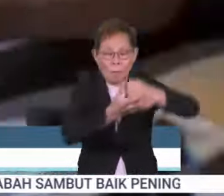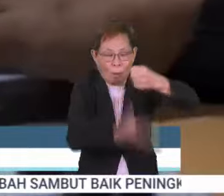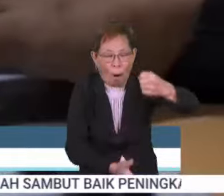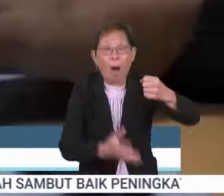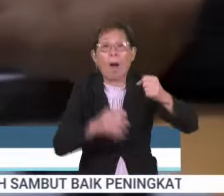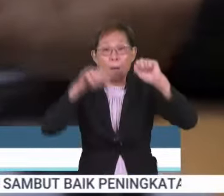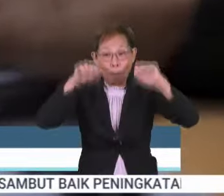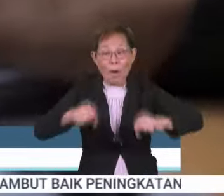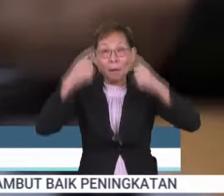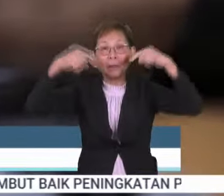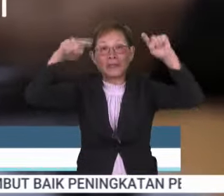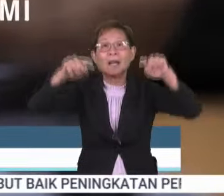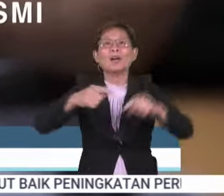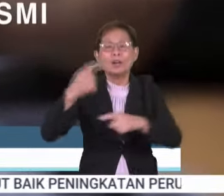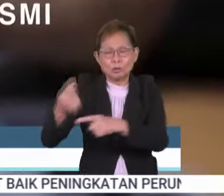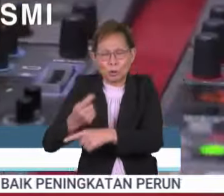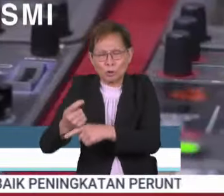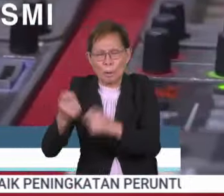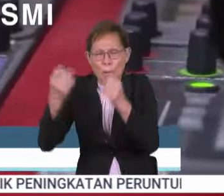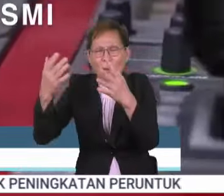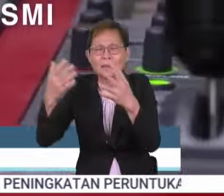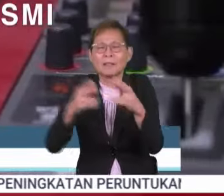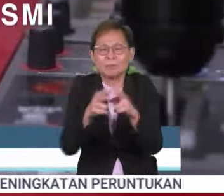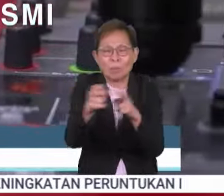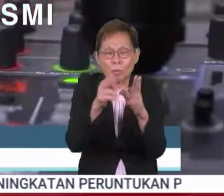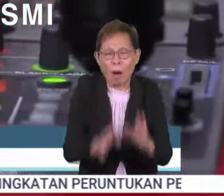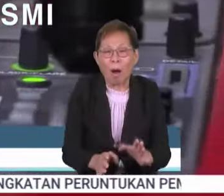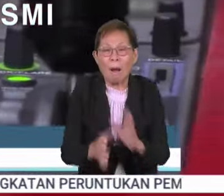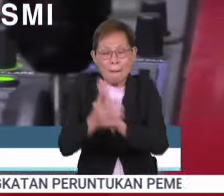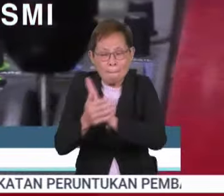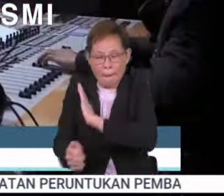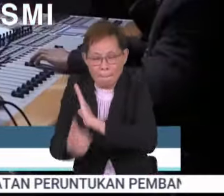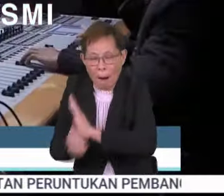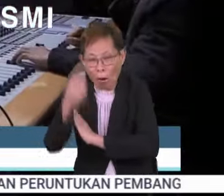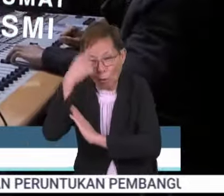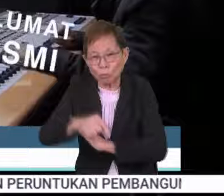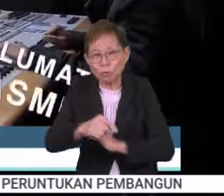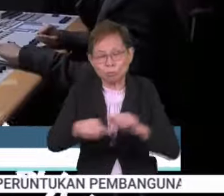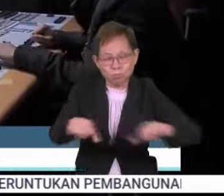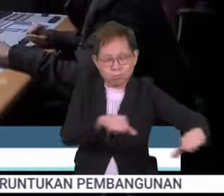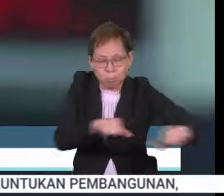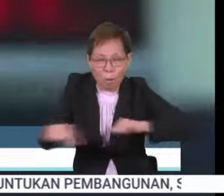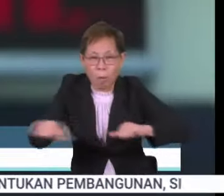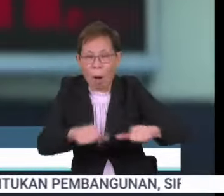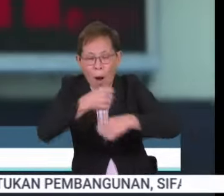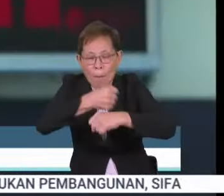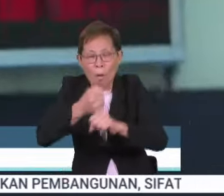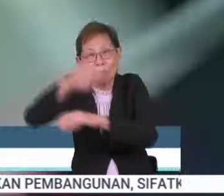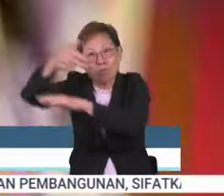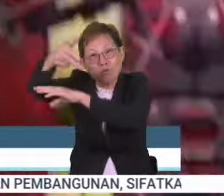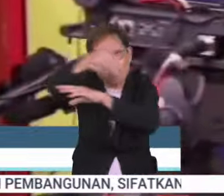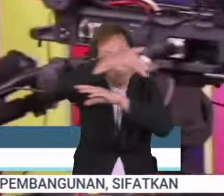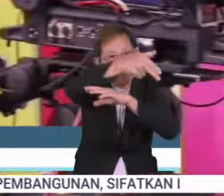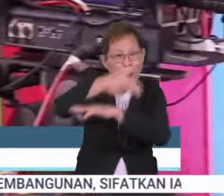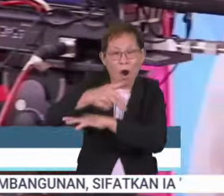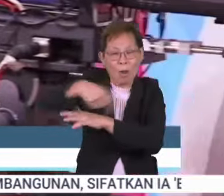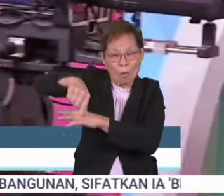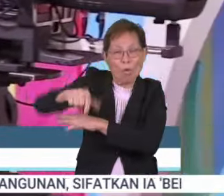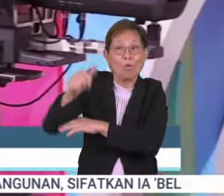direalisasikan bagi melahirkan lebih ramai pemain industri berkaliber untuk merancakkan lagi penghasilan kandungan yang